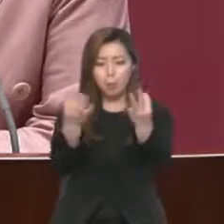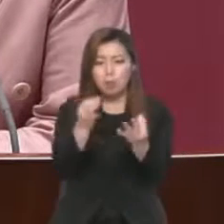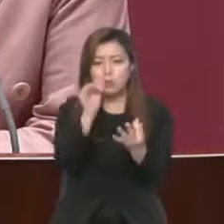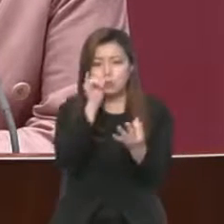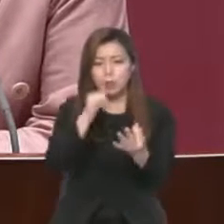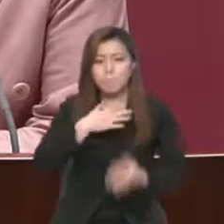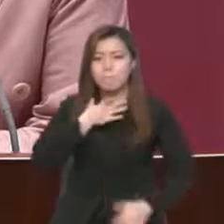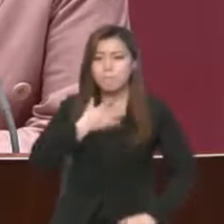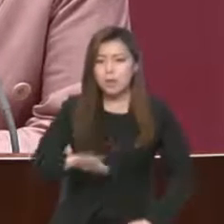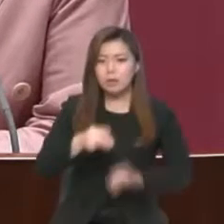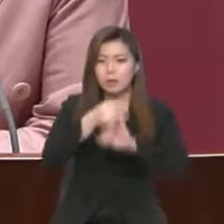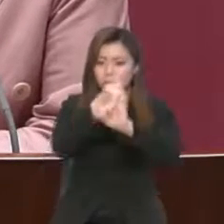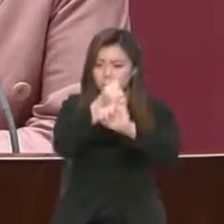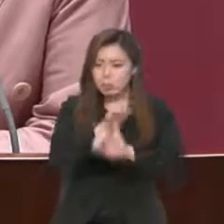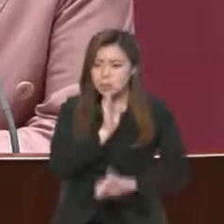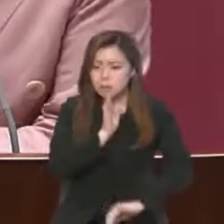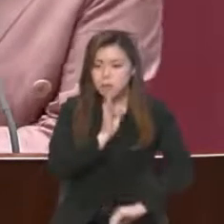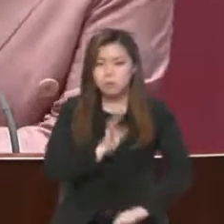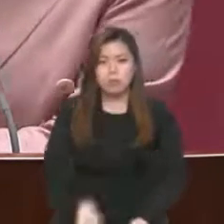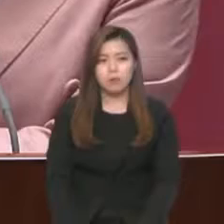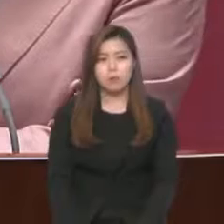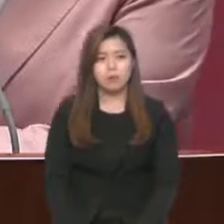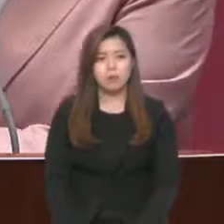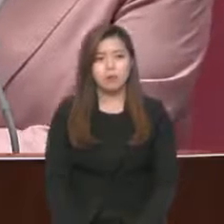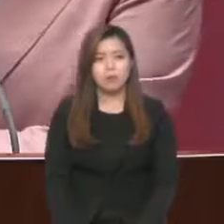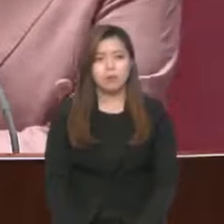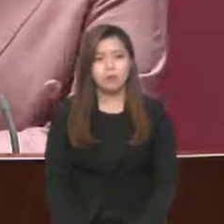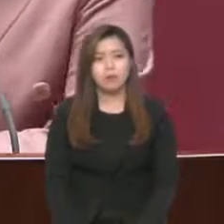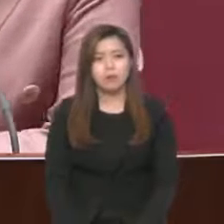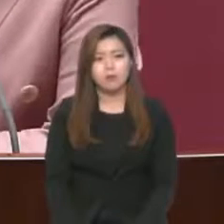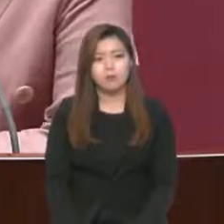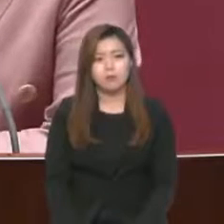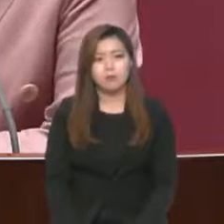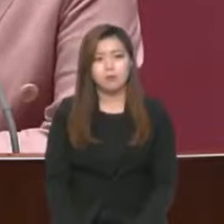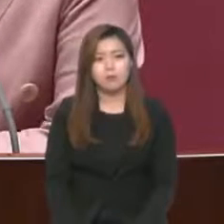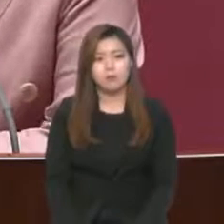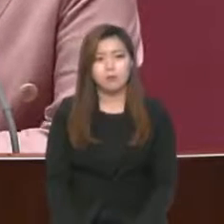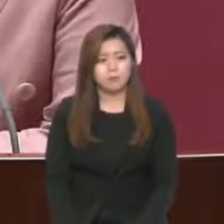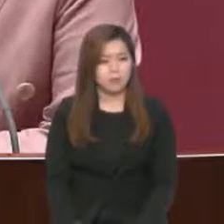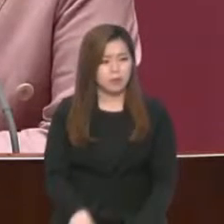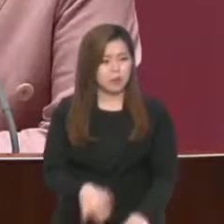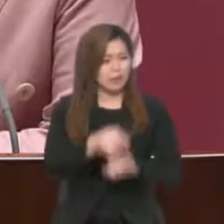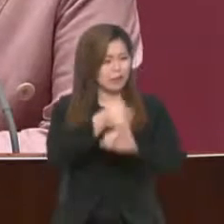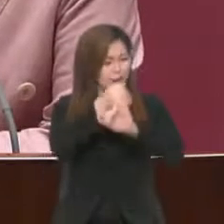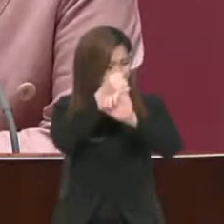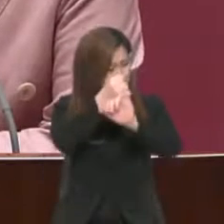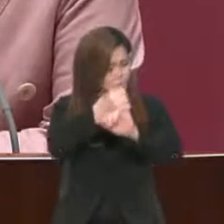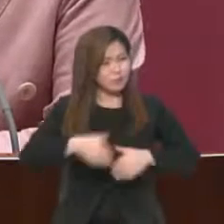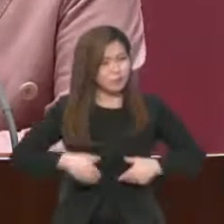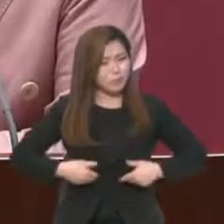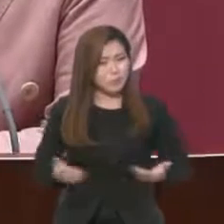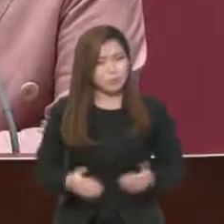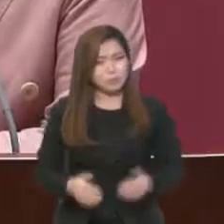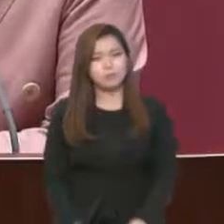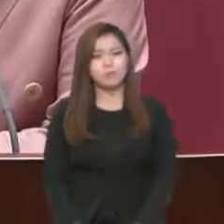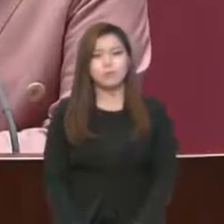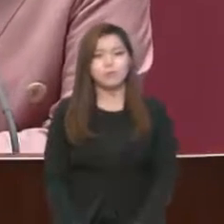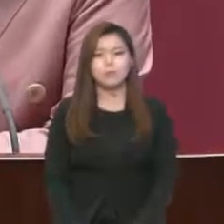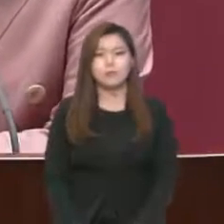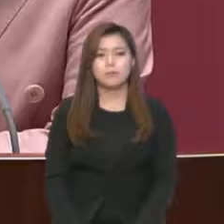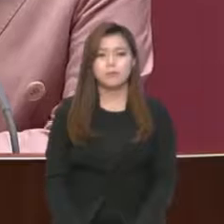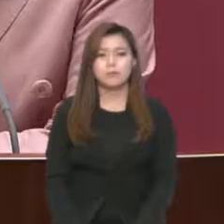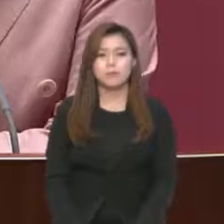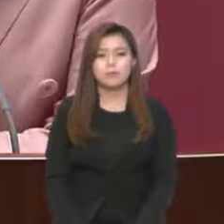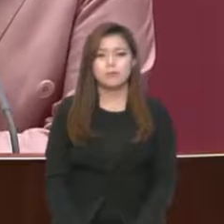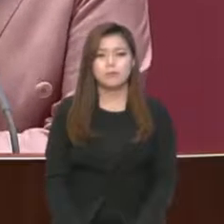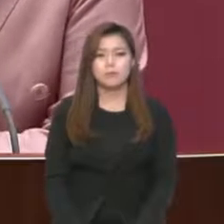지시한 바 없다고 약속하시는 네. 거죠? 아니, 의원님께 약속을 할 필요는 없고 제가 지시하지 않았습니다. 국민들이 보고 있습니다. 예.